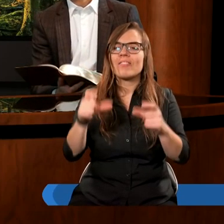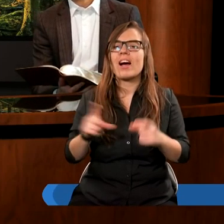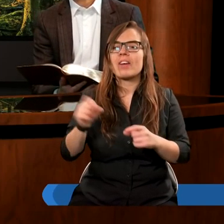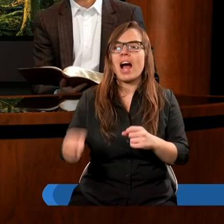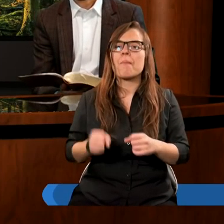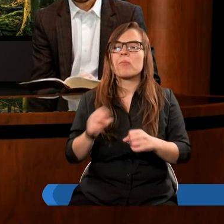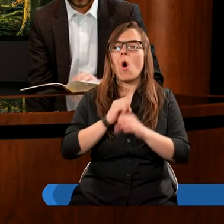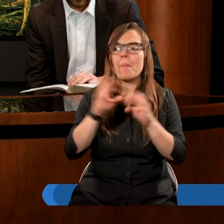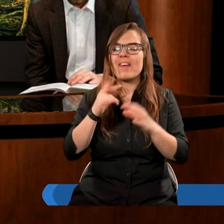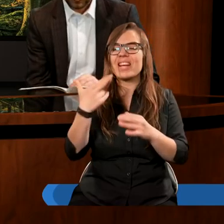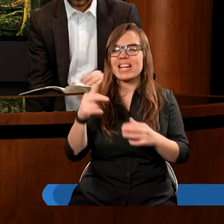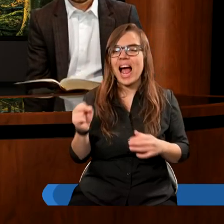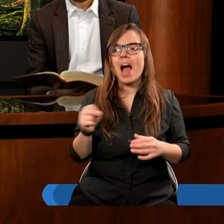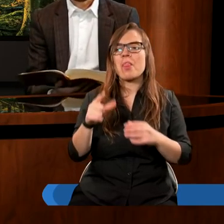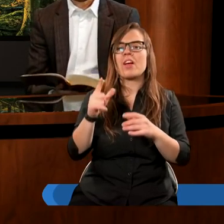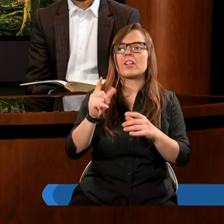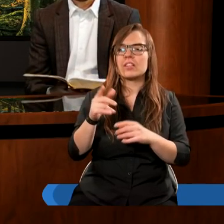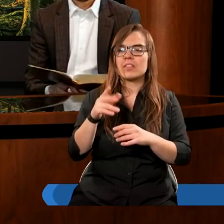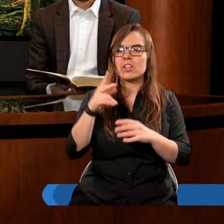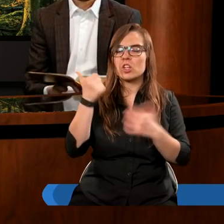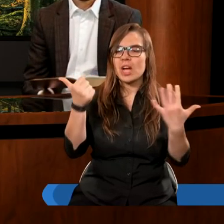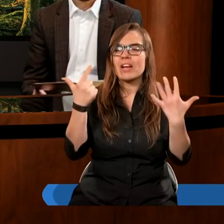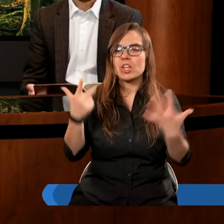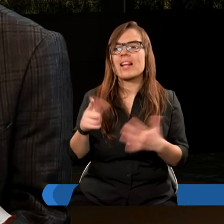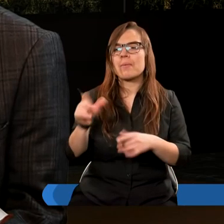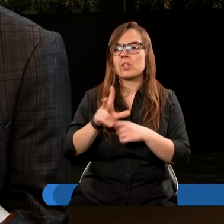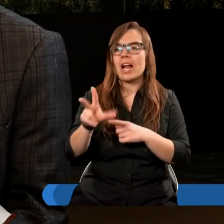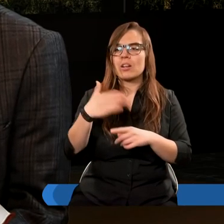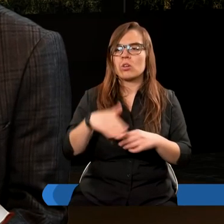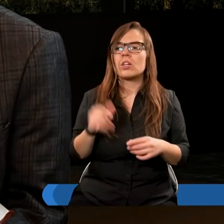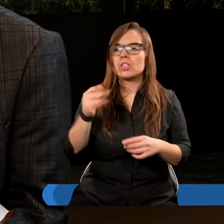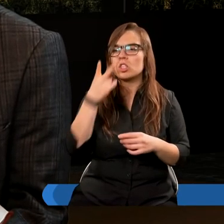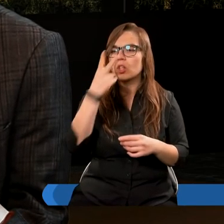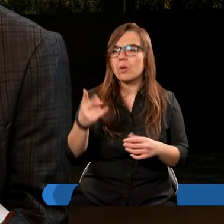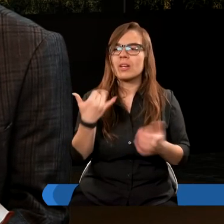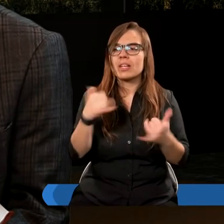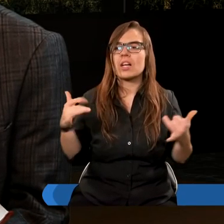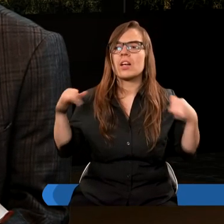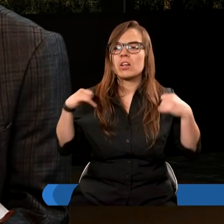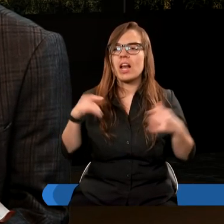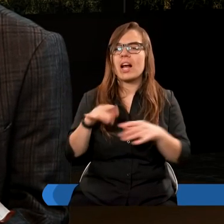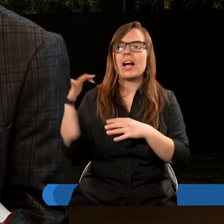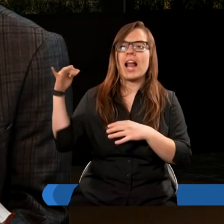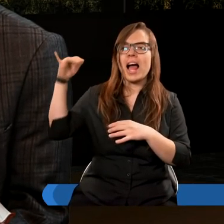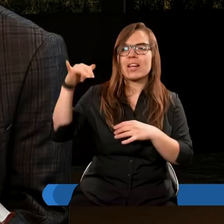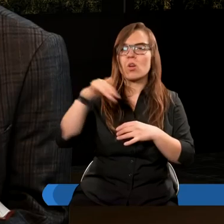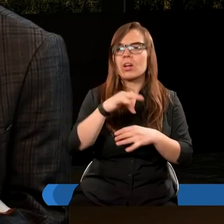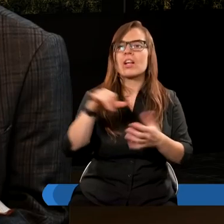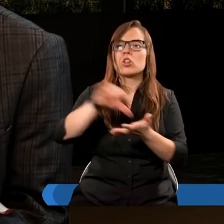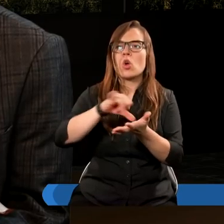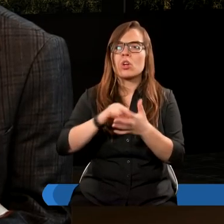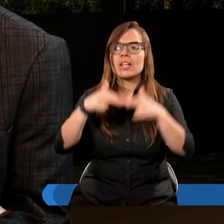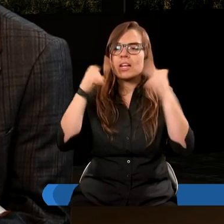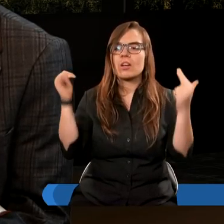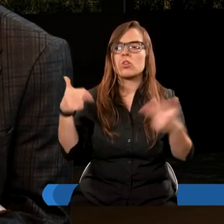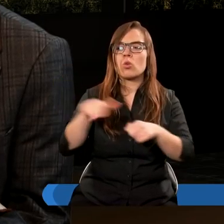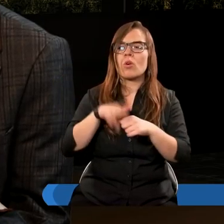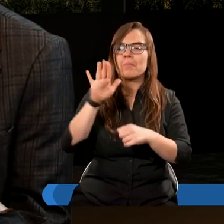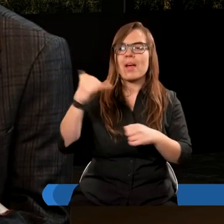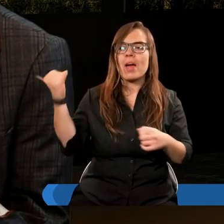Apokalipsy 14, rozdziału i wersety 6-7. I zobaczyłem innego anioła lecącego środkiem nieba, który miał